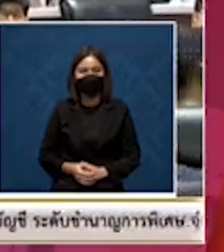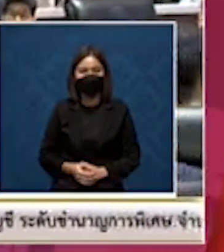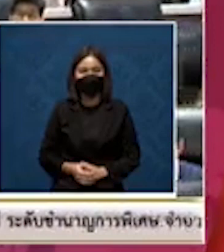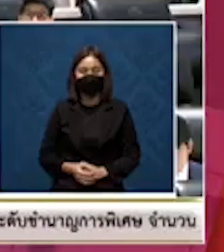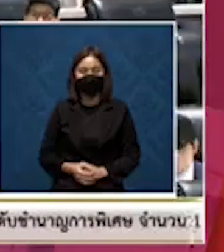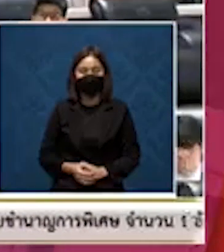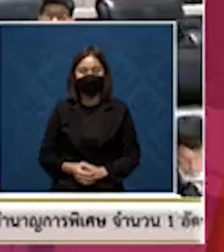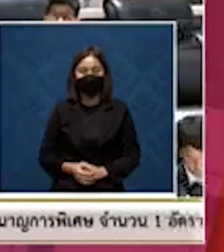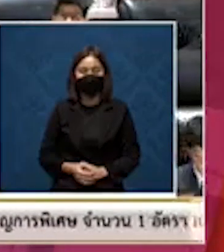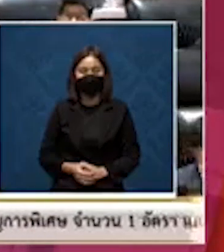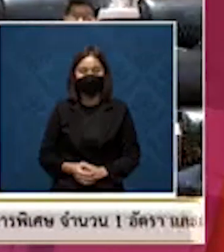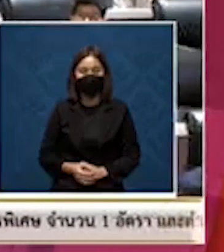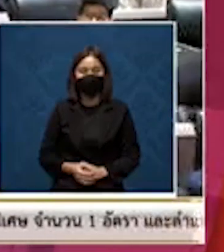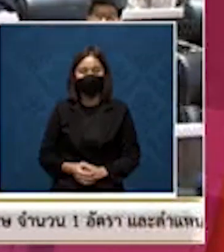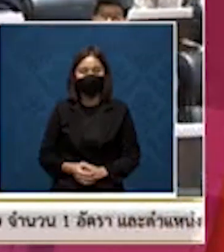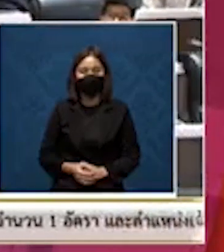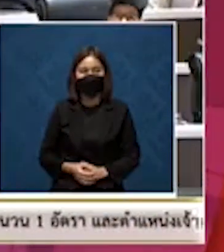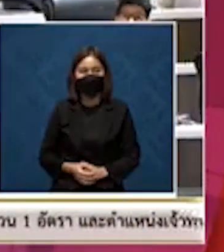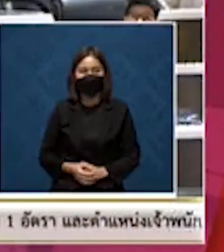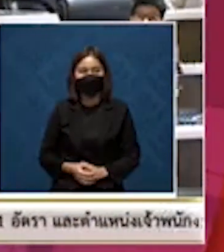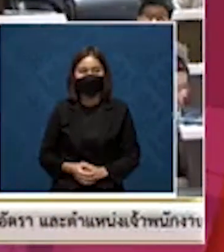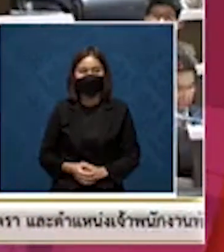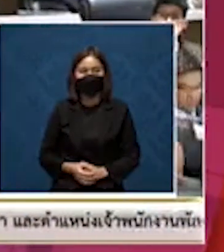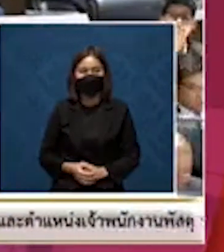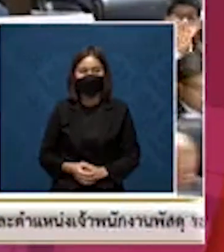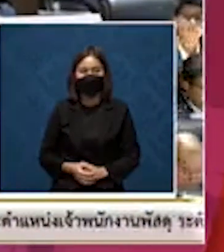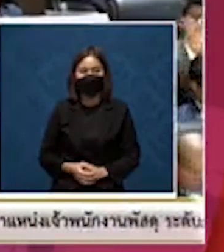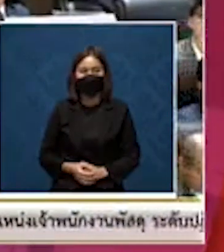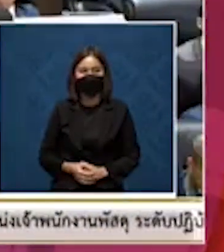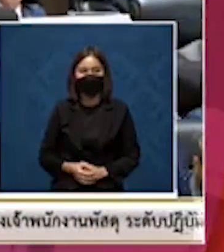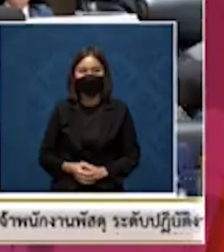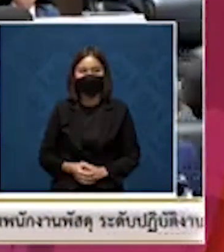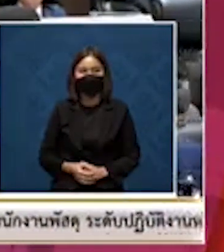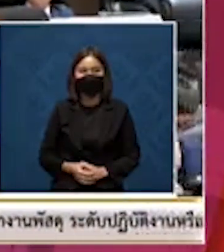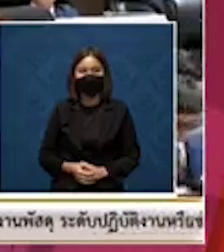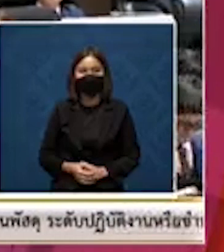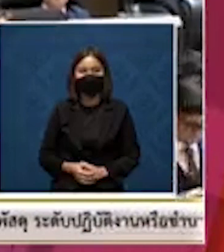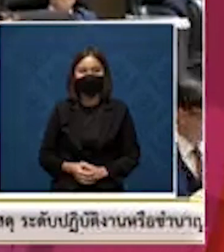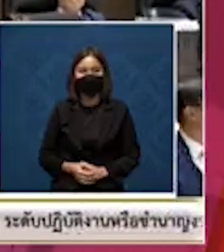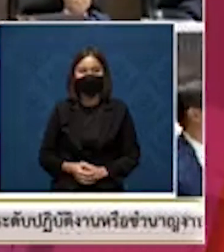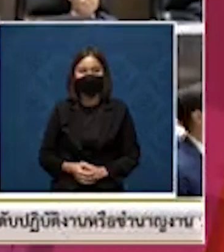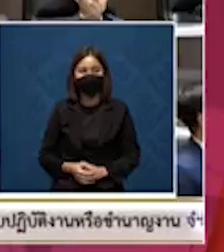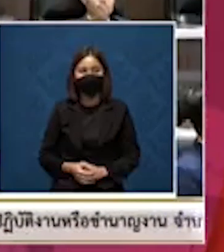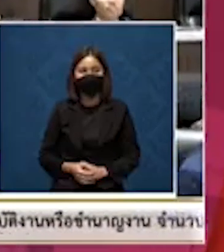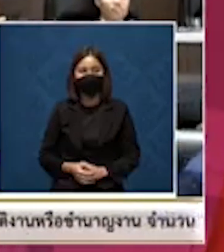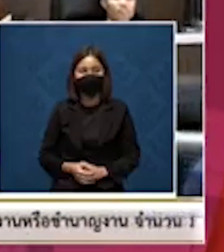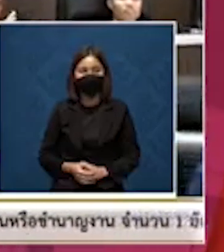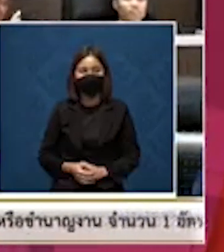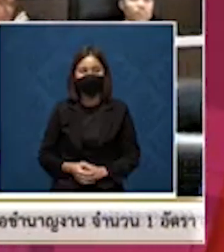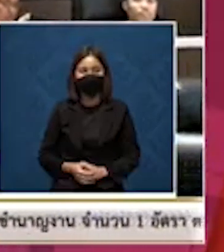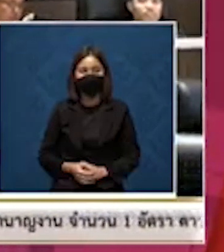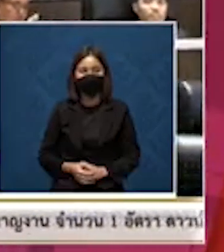ในที่เราเสนอไปกกตที่พรรคต่างๆเสนอไปกกตแล้วก็ในจำนวนนั้นก็มีคุ